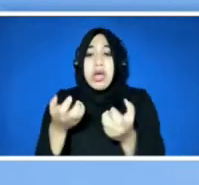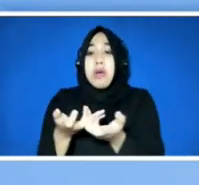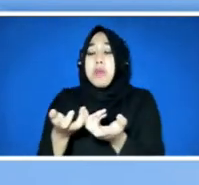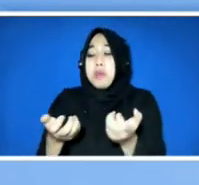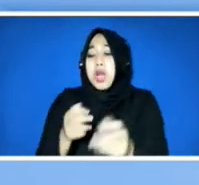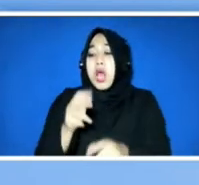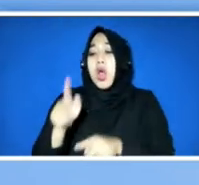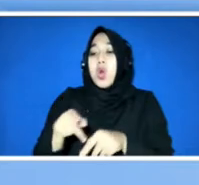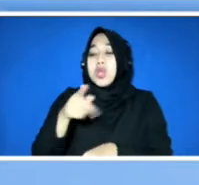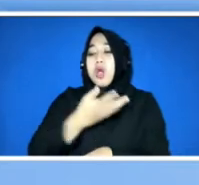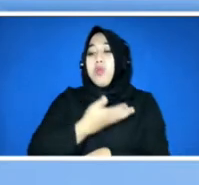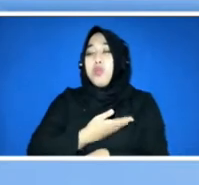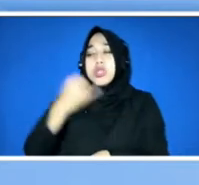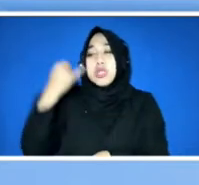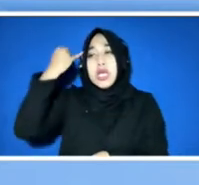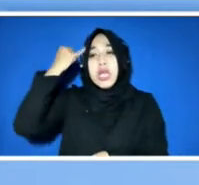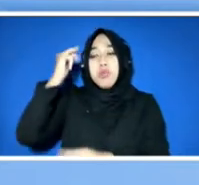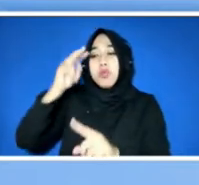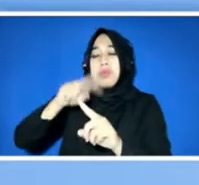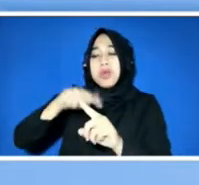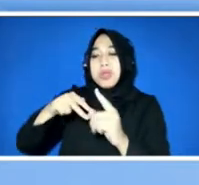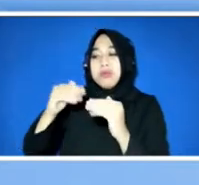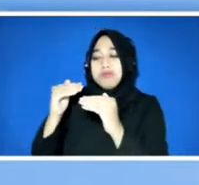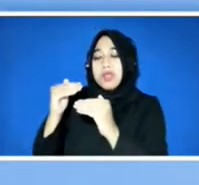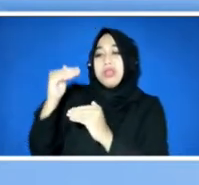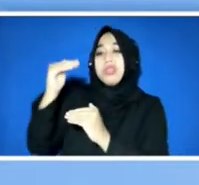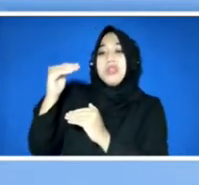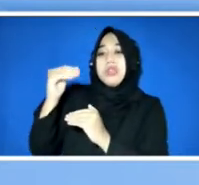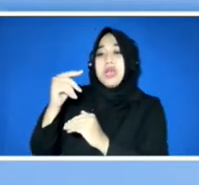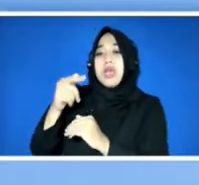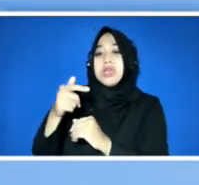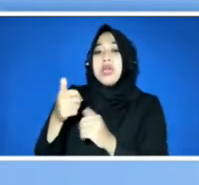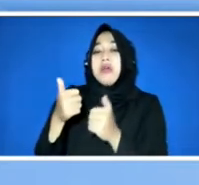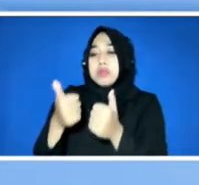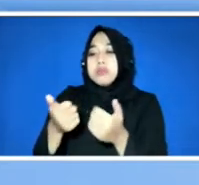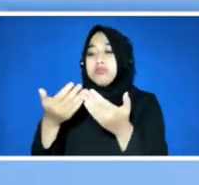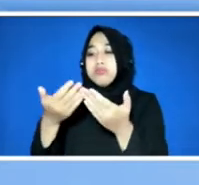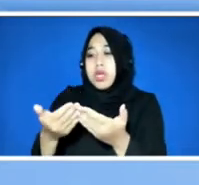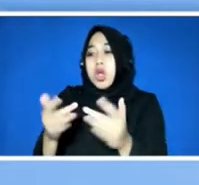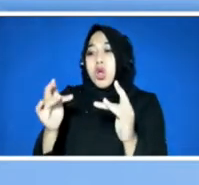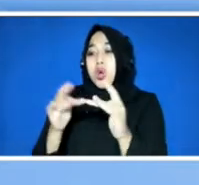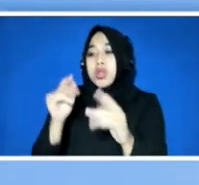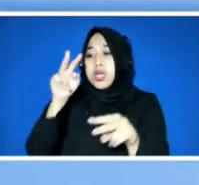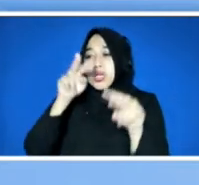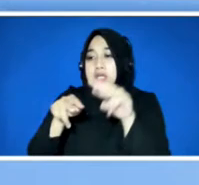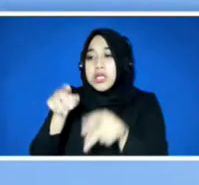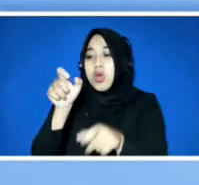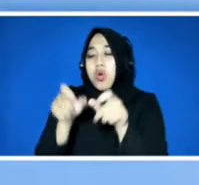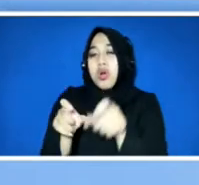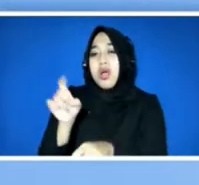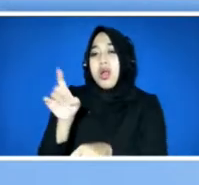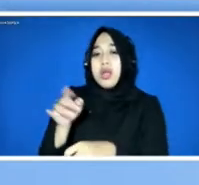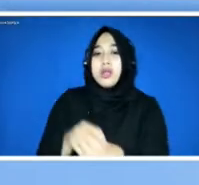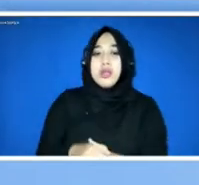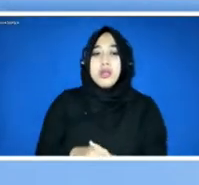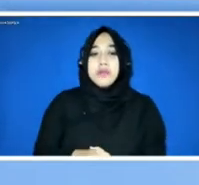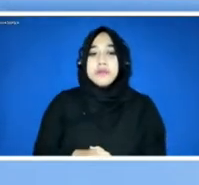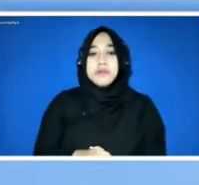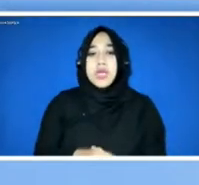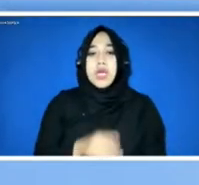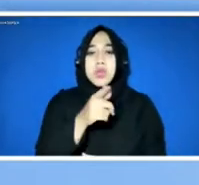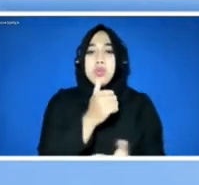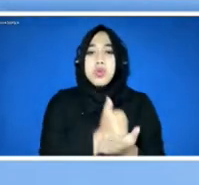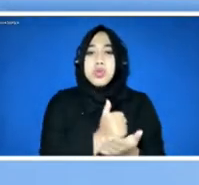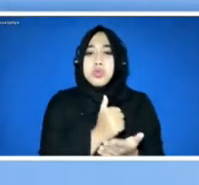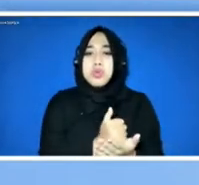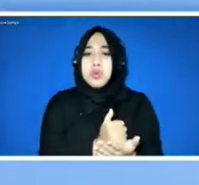dia memiliki tingkat persepsi yang tinggi dan kemudian dia akan rela melakukan contact tracing dengan orang lain. Legitimitator itu adalah sesuatu hal